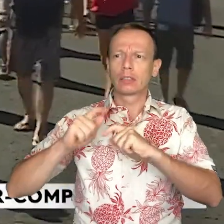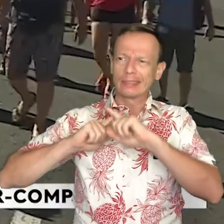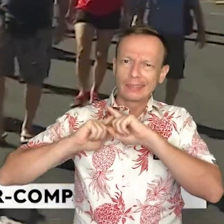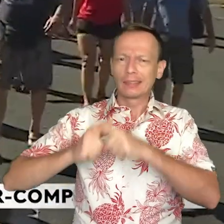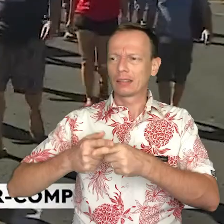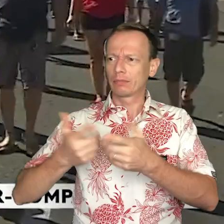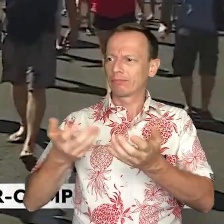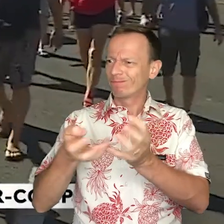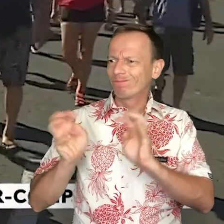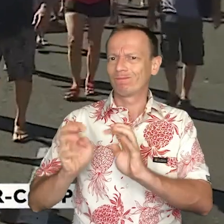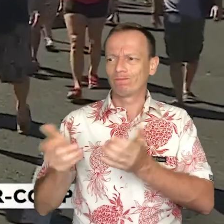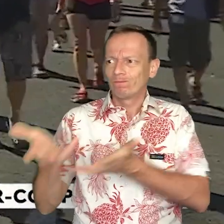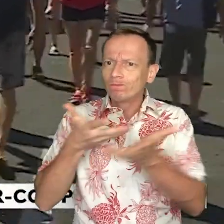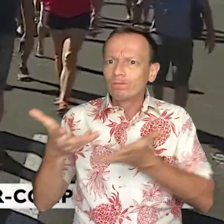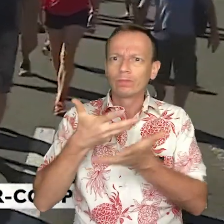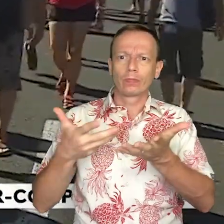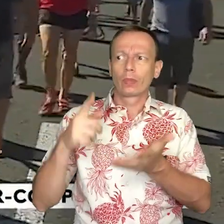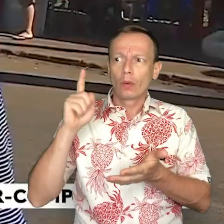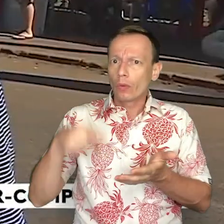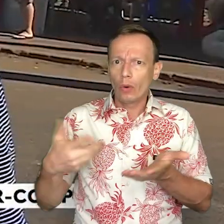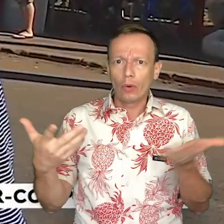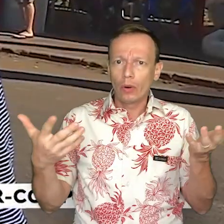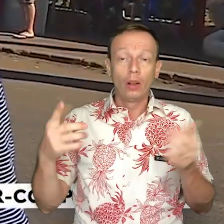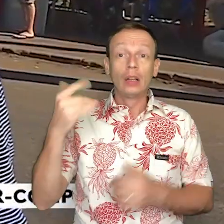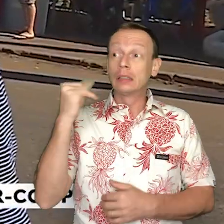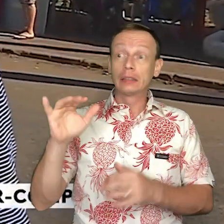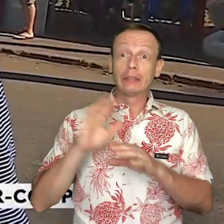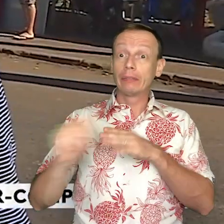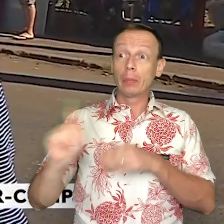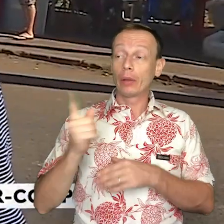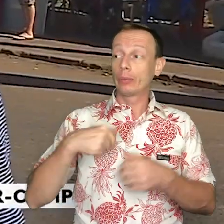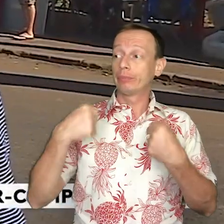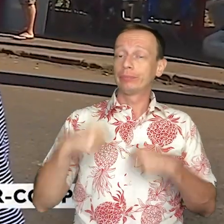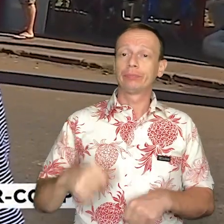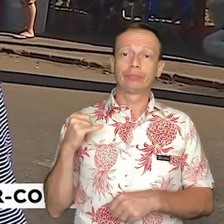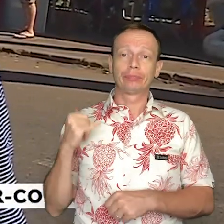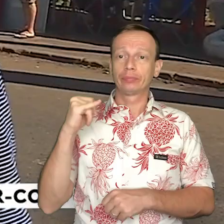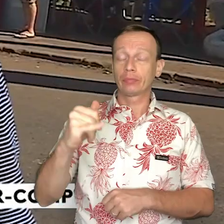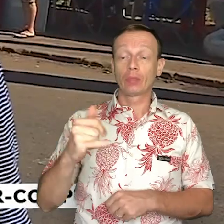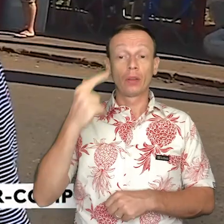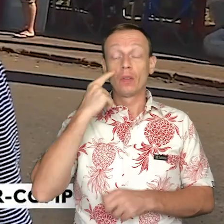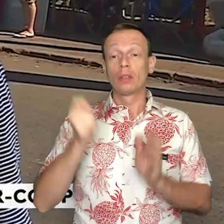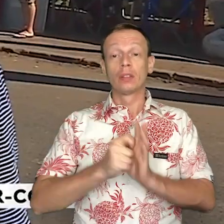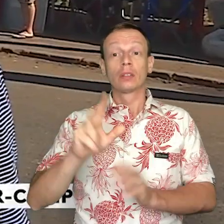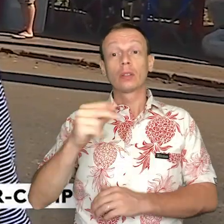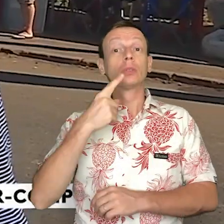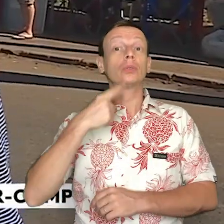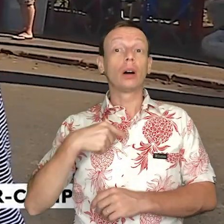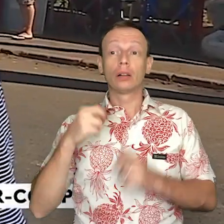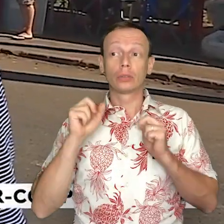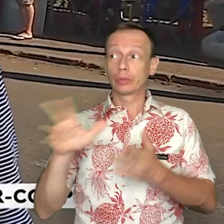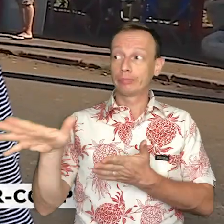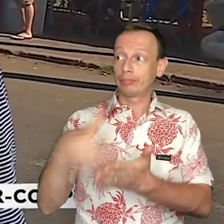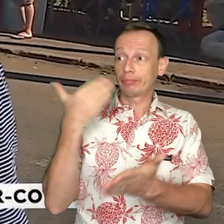renégocier, aller sur la table. Échanger, faire des échanges, parce que sinon on sera toujours là et le 30 juin, c'est